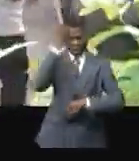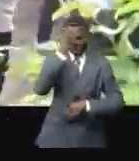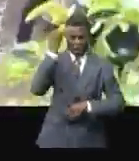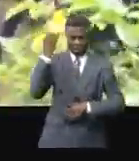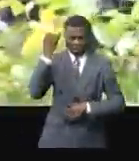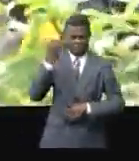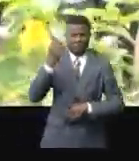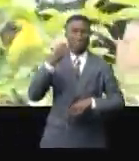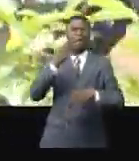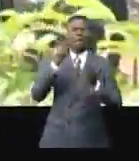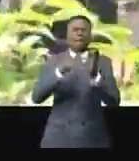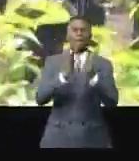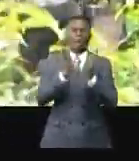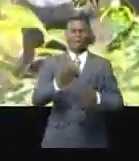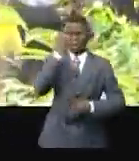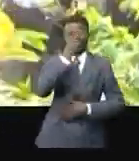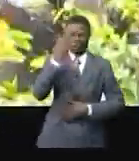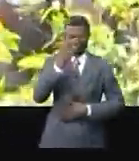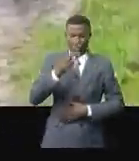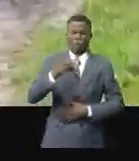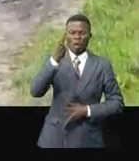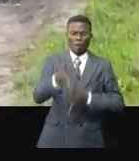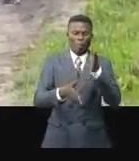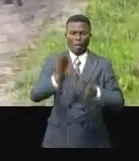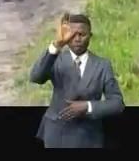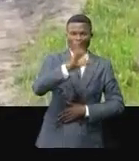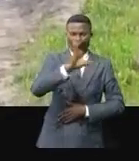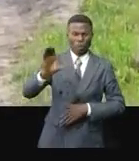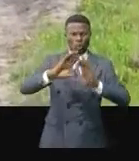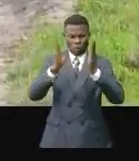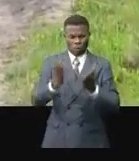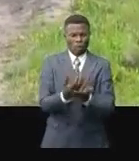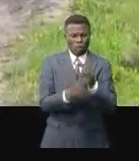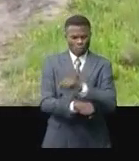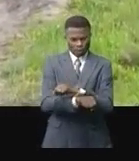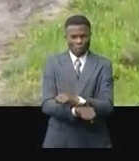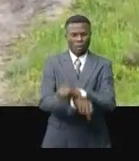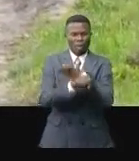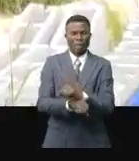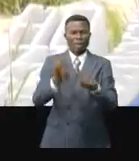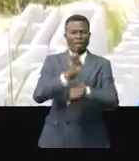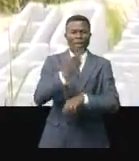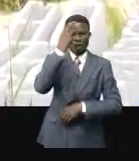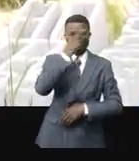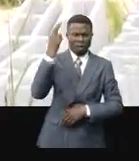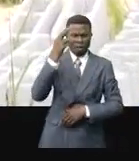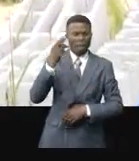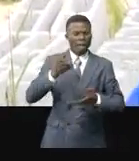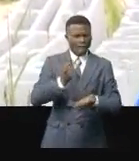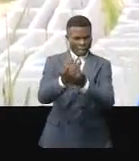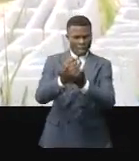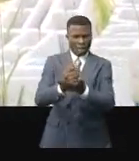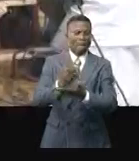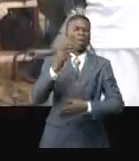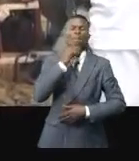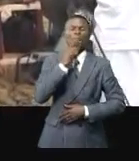les fidèles catholiques font le chemin de la croix. Tout s'est fait selon les rituels spirituels de l'église catholique, ce qui a permis au